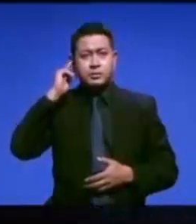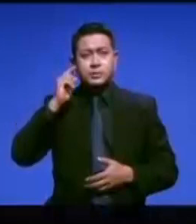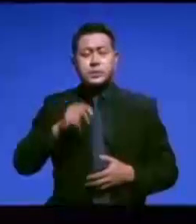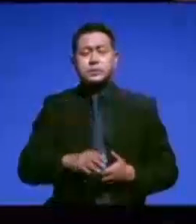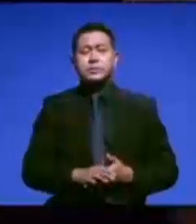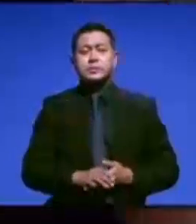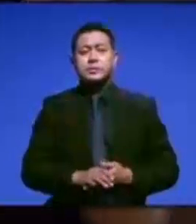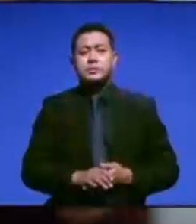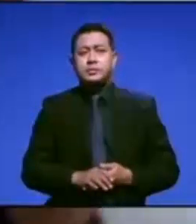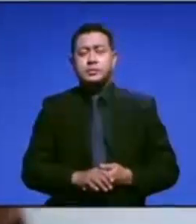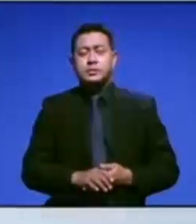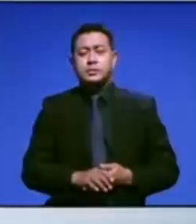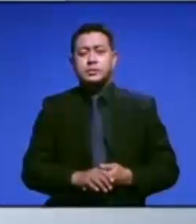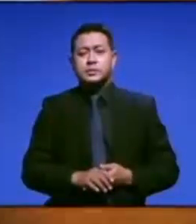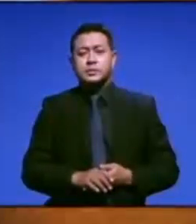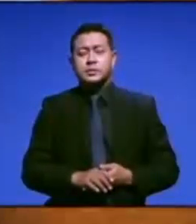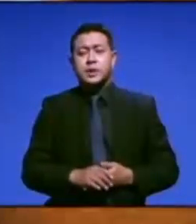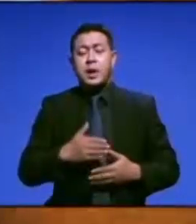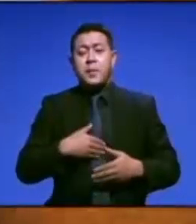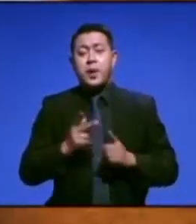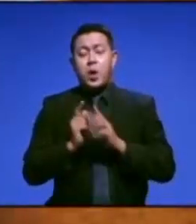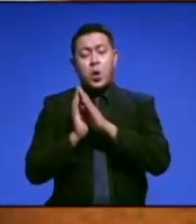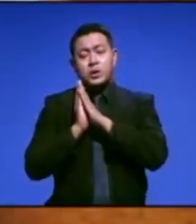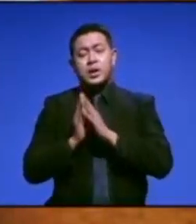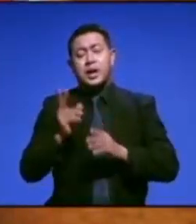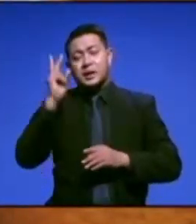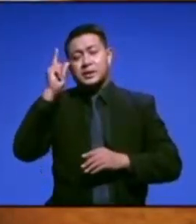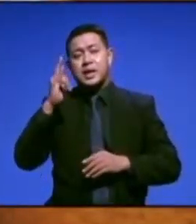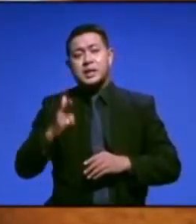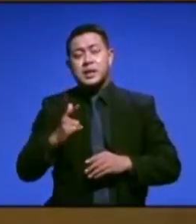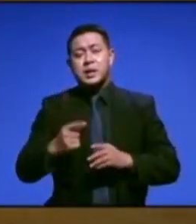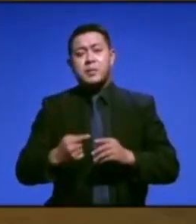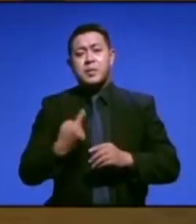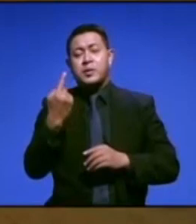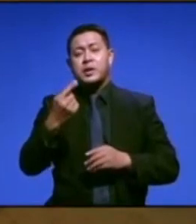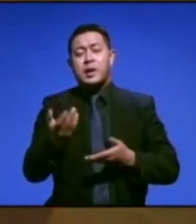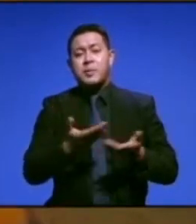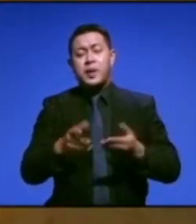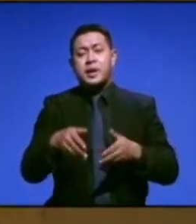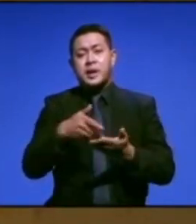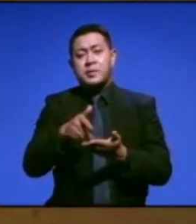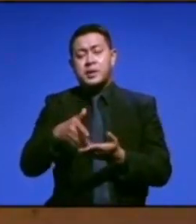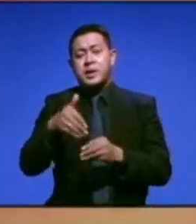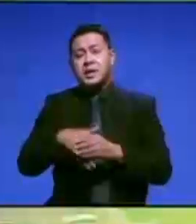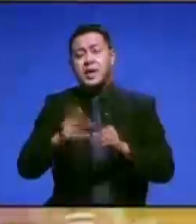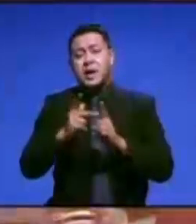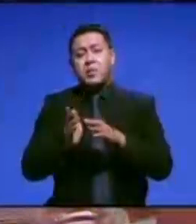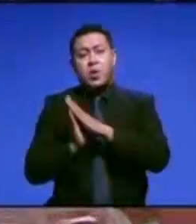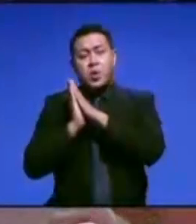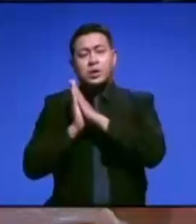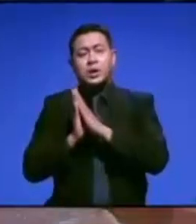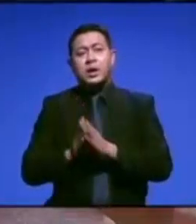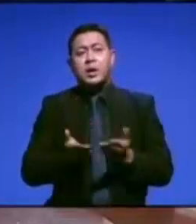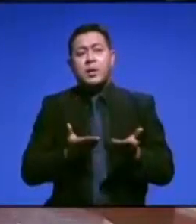Seiring berjalannya tatanan kehidupan baru, pihak hotel berencana akan tetap memprioritaskan layanan kebersihan di dalam hotel.